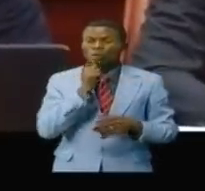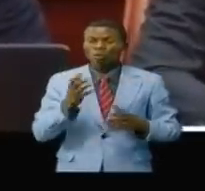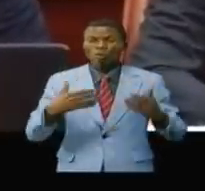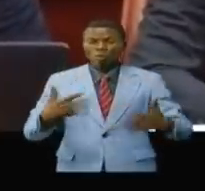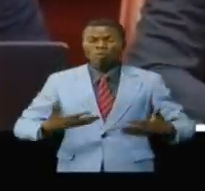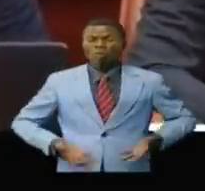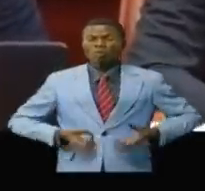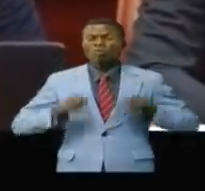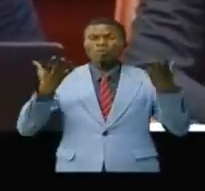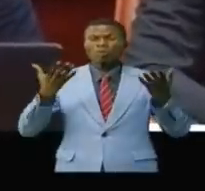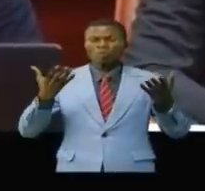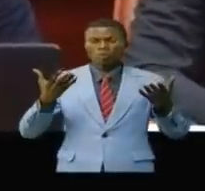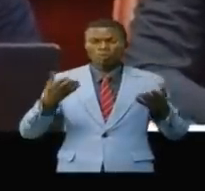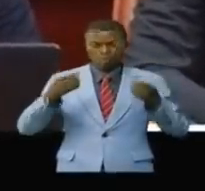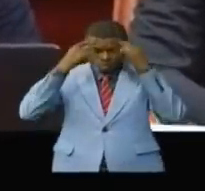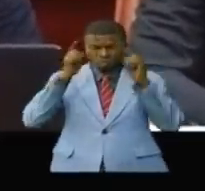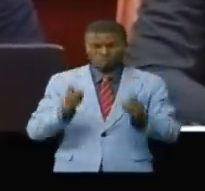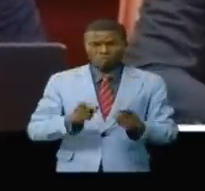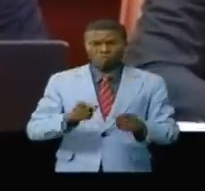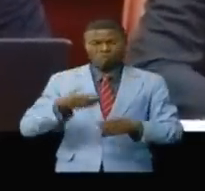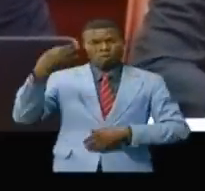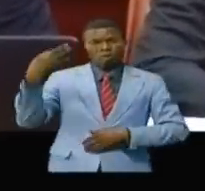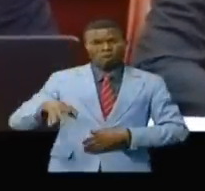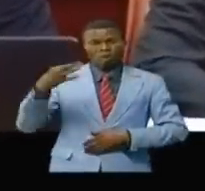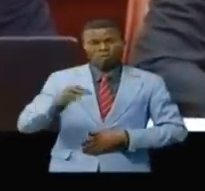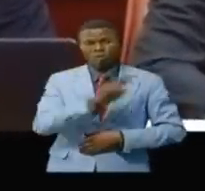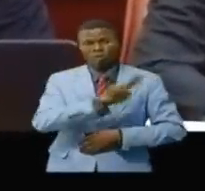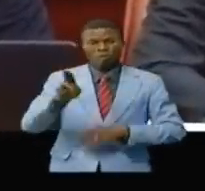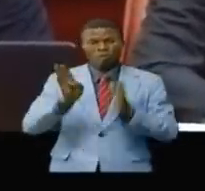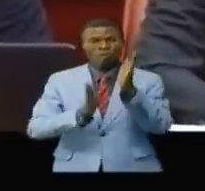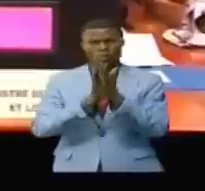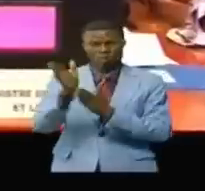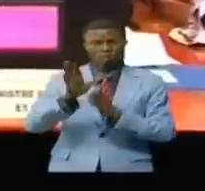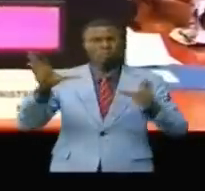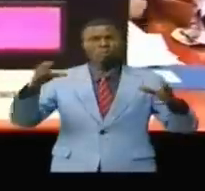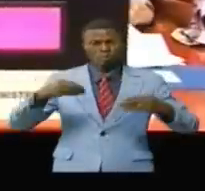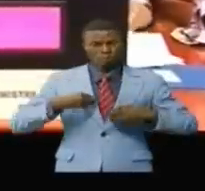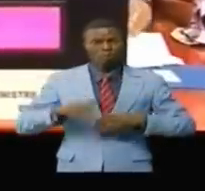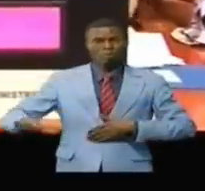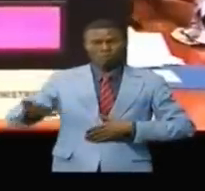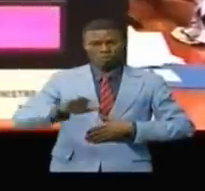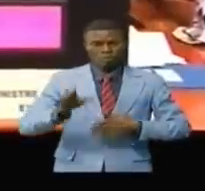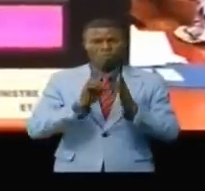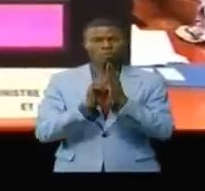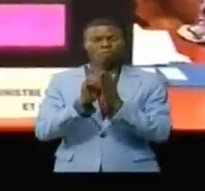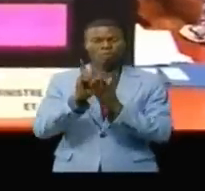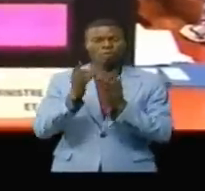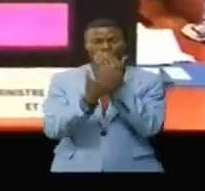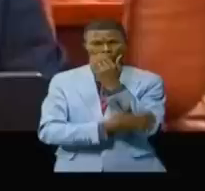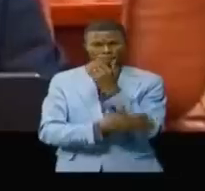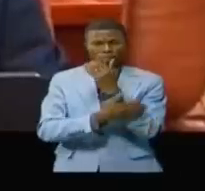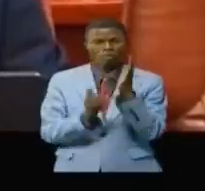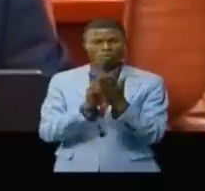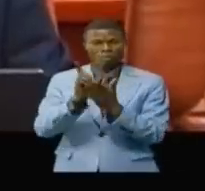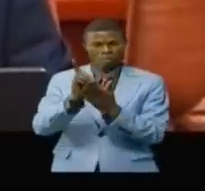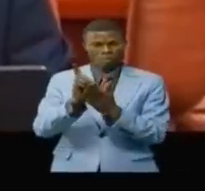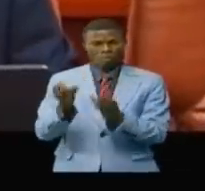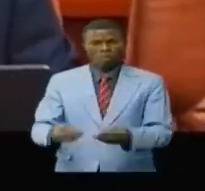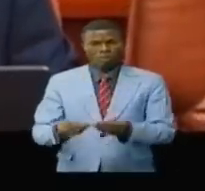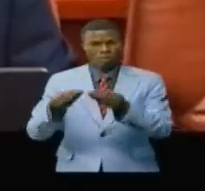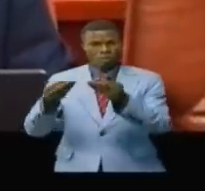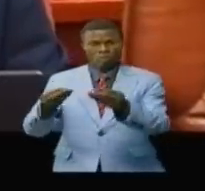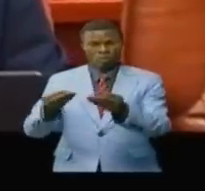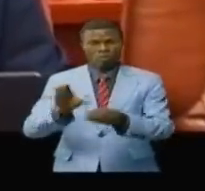planète. L'accord de Paris de 2015 reconnaît aux pays en développement le droit d'émettre